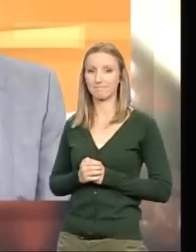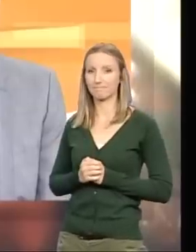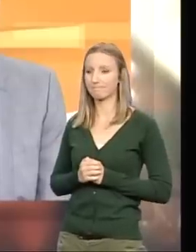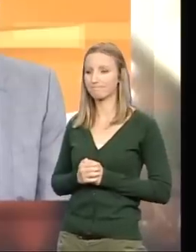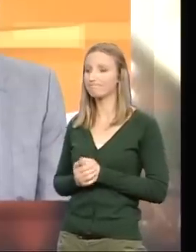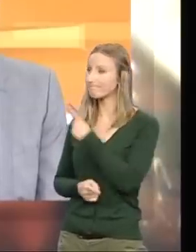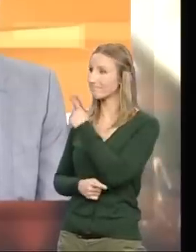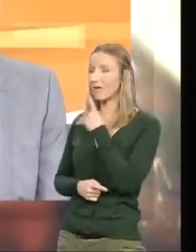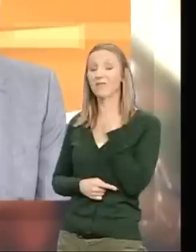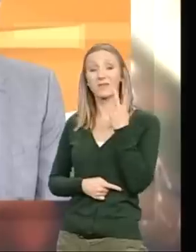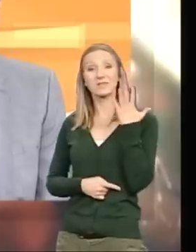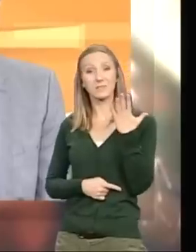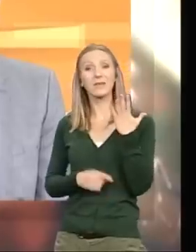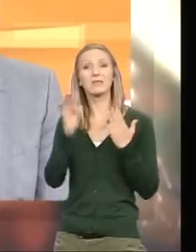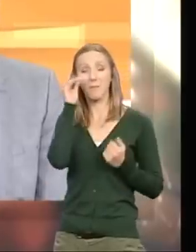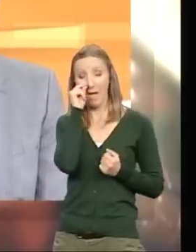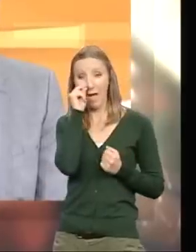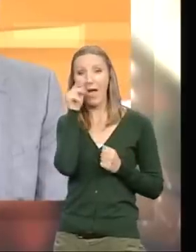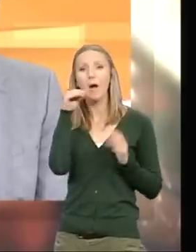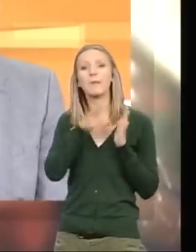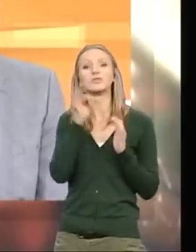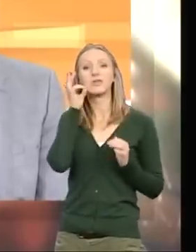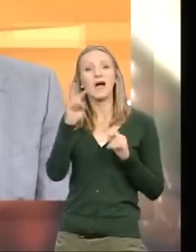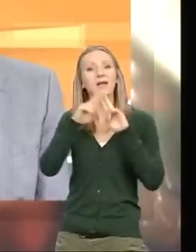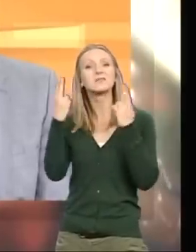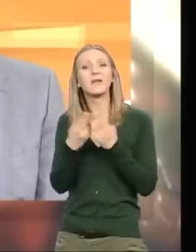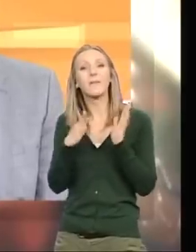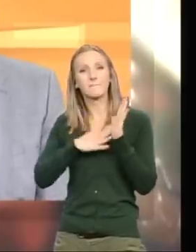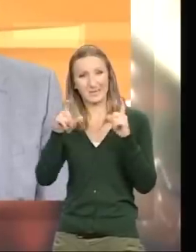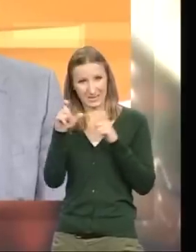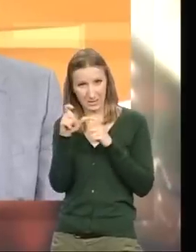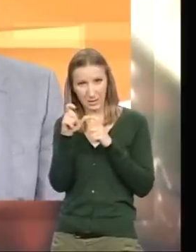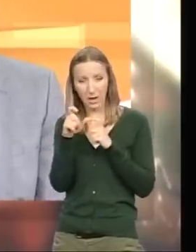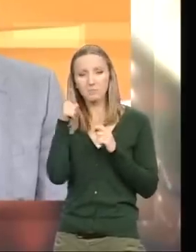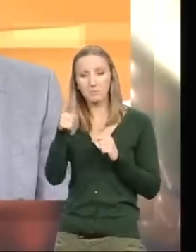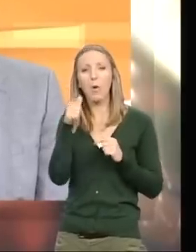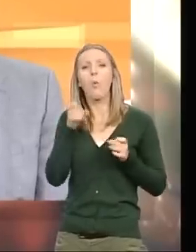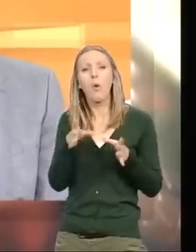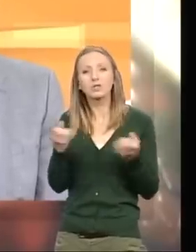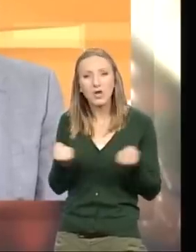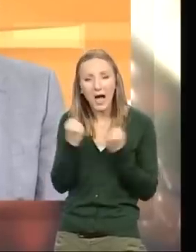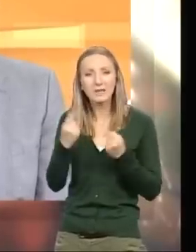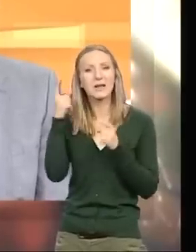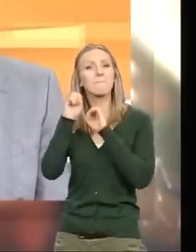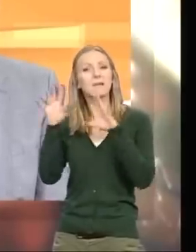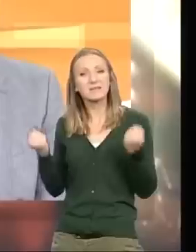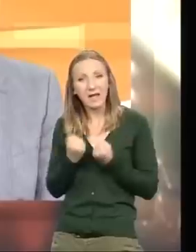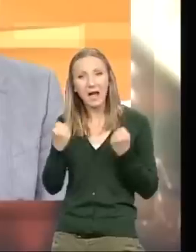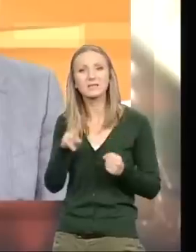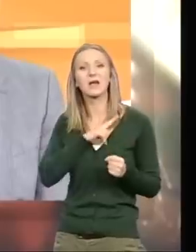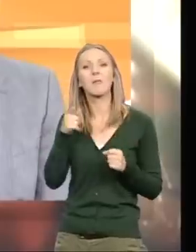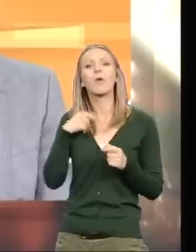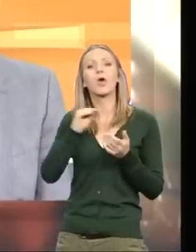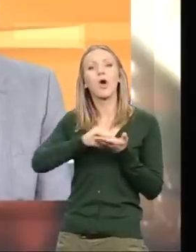25. maja obeležanje Svetski dan multipreskleroze. Osim medijskih i uličnih akcija, održana je konferencija za